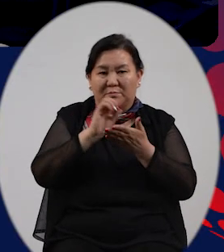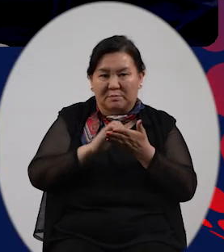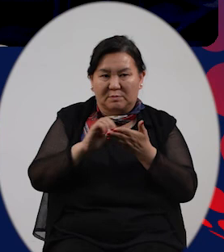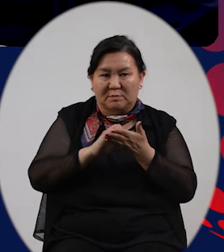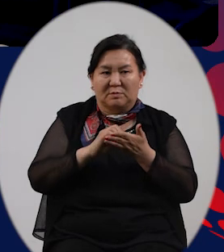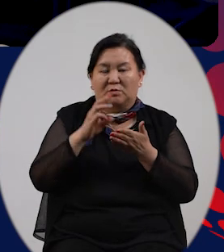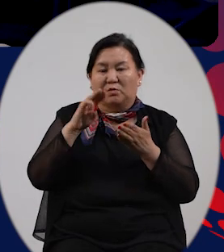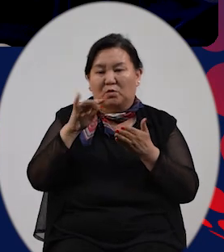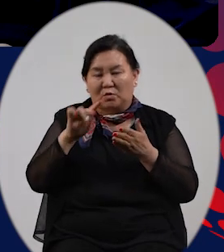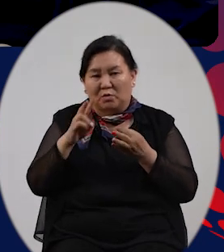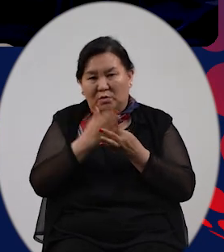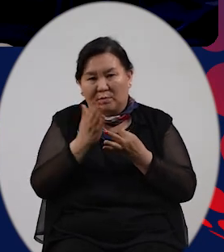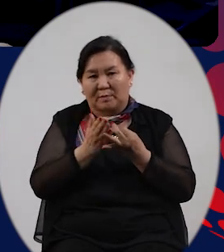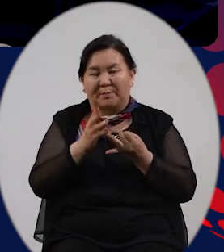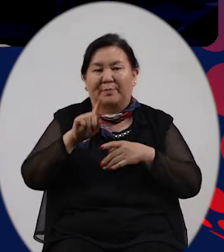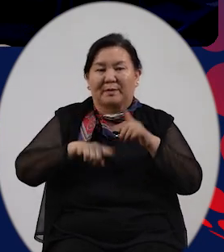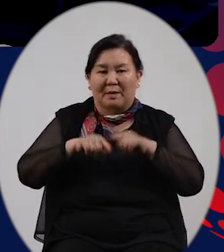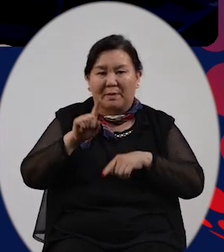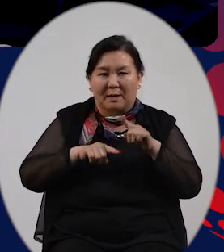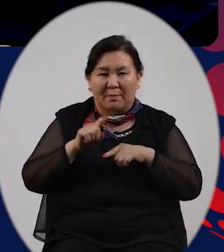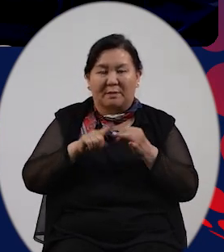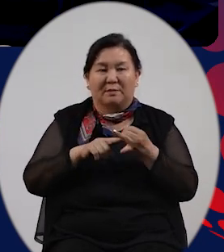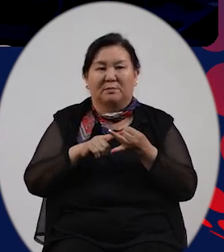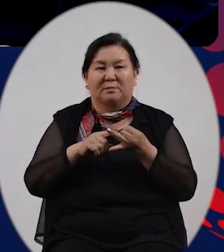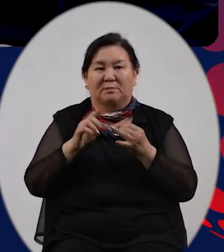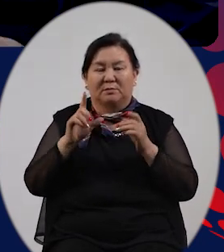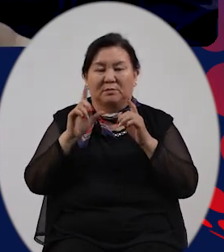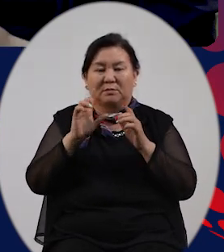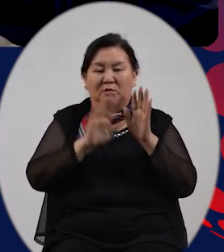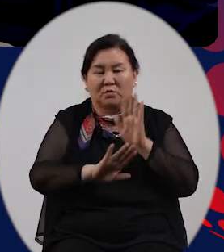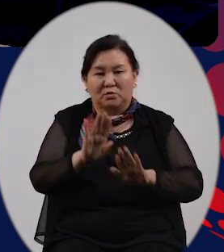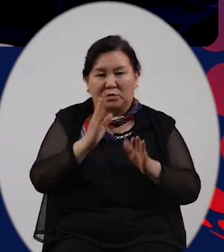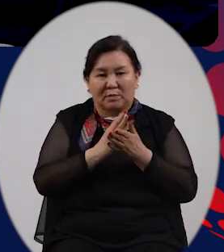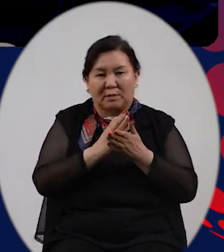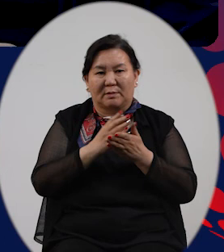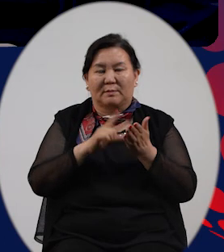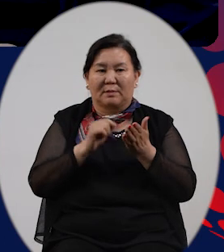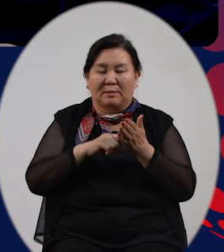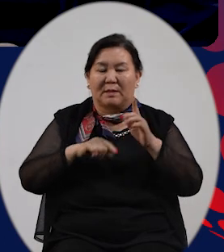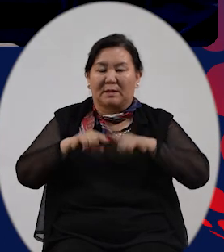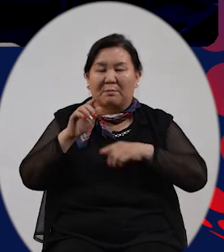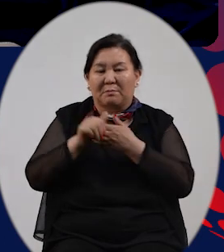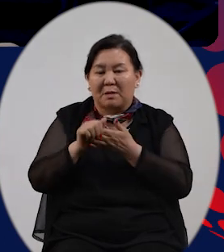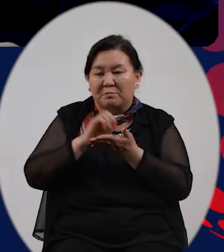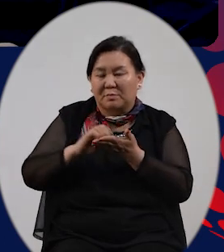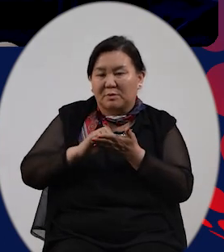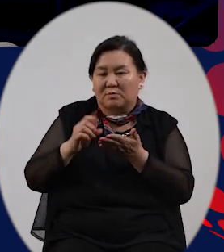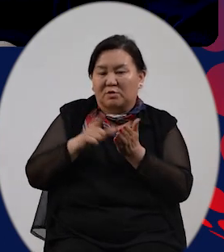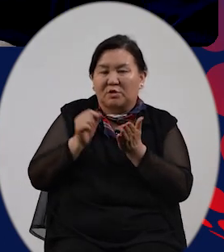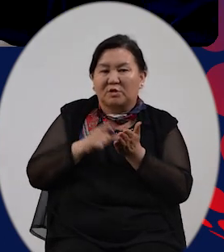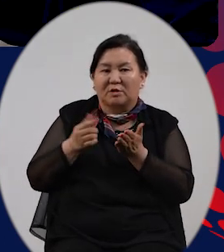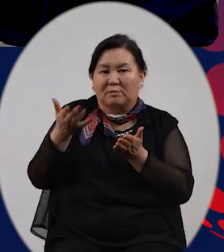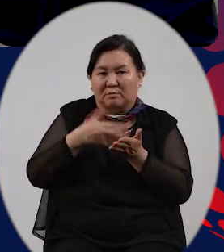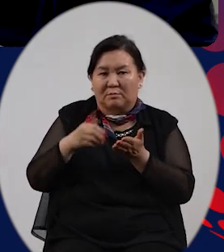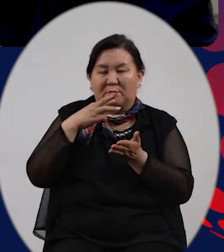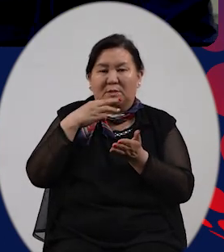тэдгээрийн төрлүүд ямар ямар одоо нөхцлүүдийг заавал энэ дээр тусгаж өгөх шаардлагатай ямар баримт бичгүүдийг бүрдүүлэх шаардлагатай гэдэг